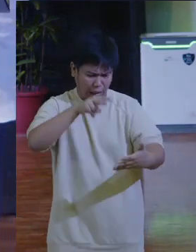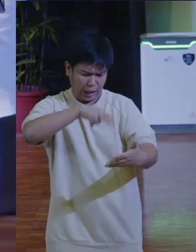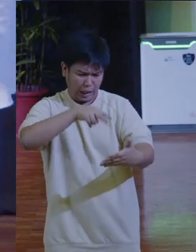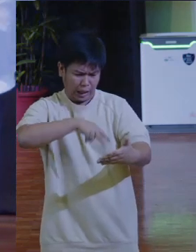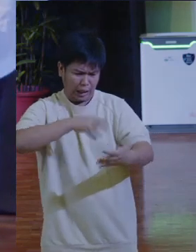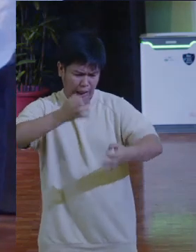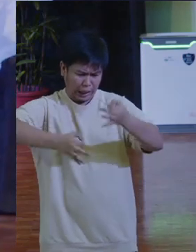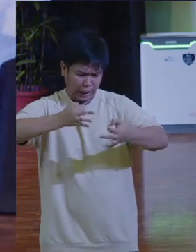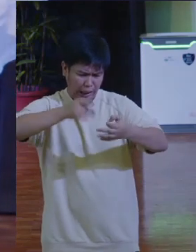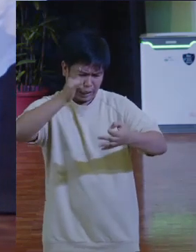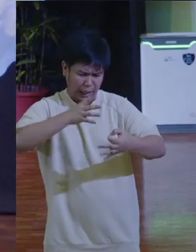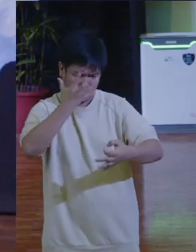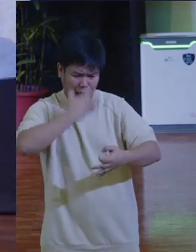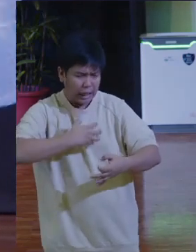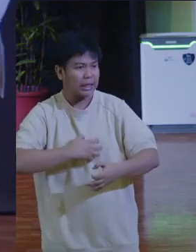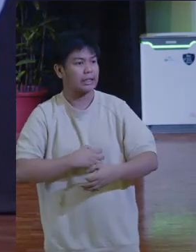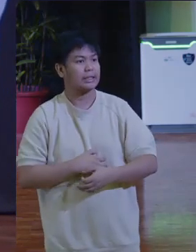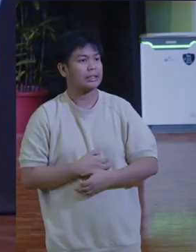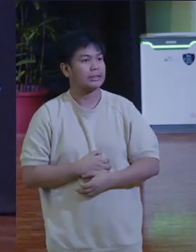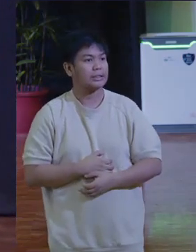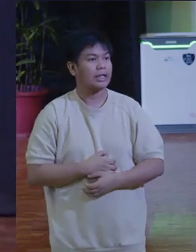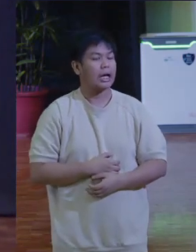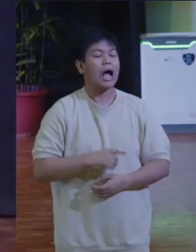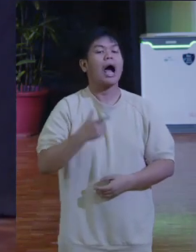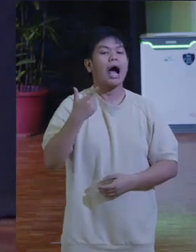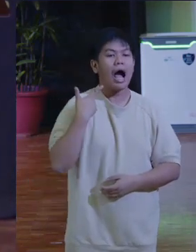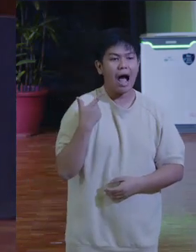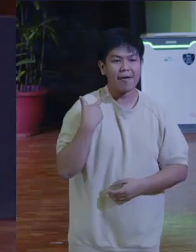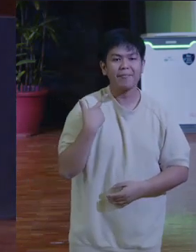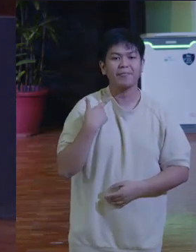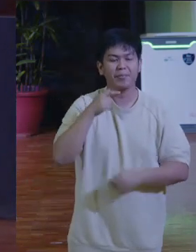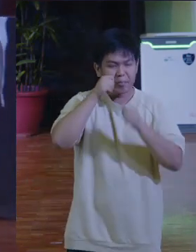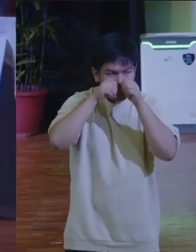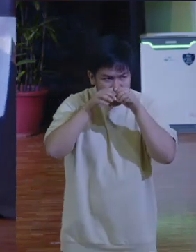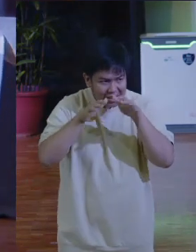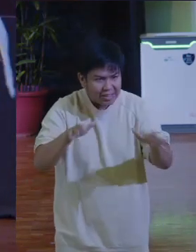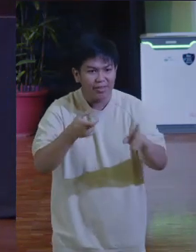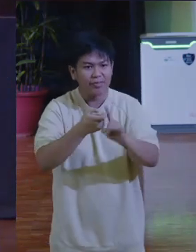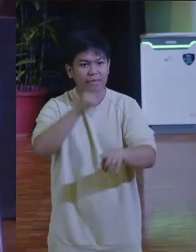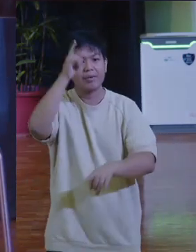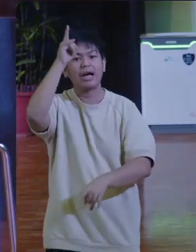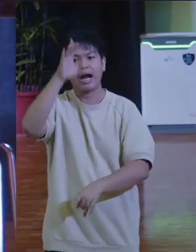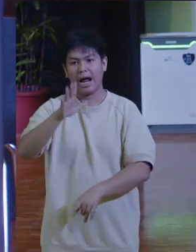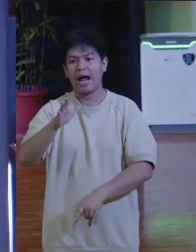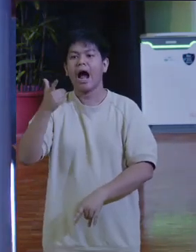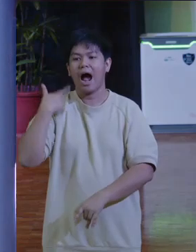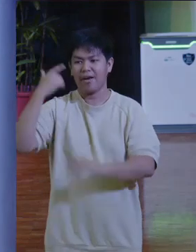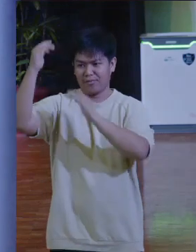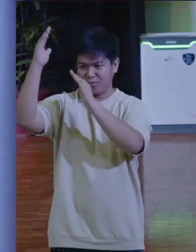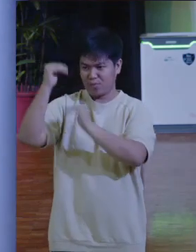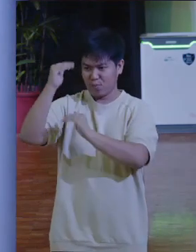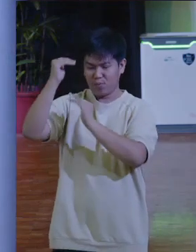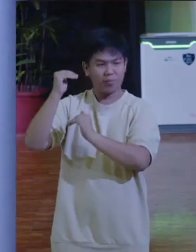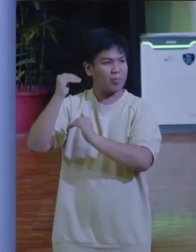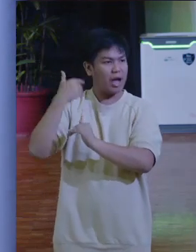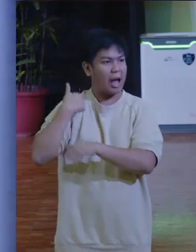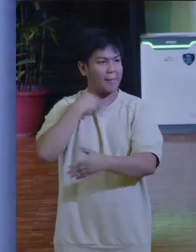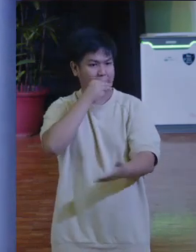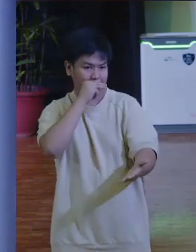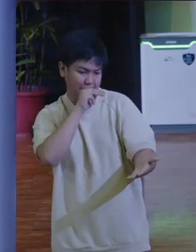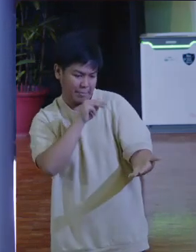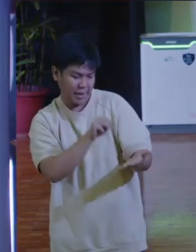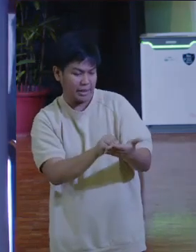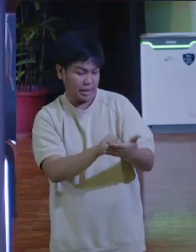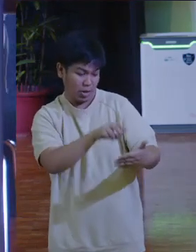bayang Israel na sila ay mapupunta sa exile, meron ding pagsasalita ang Diyos dito ng pag-asa. Isang mensahe ng pag-asa. Isa